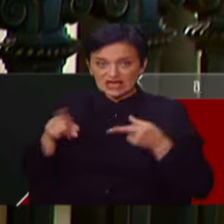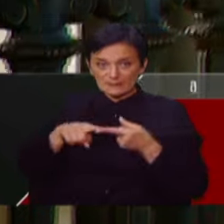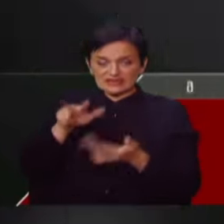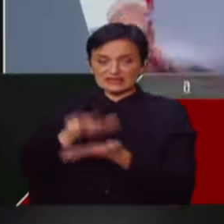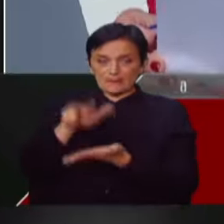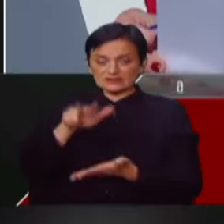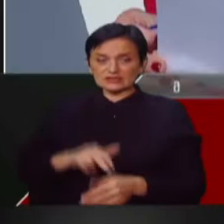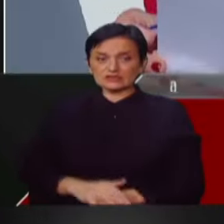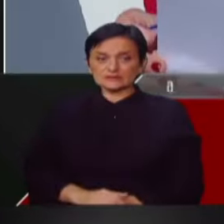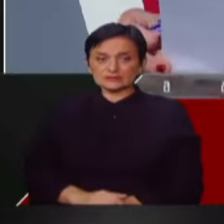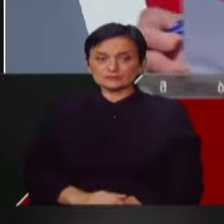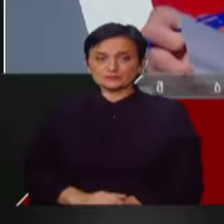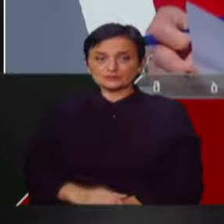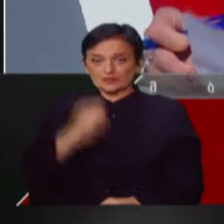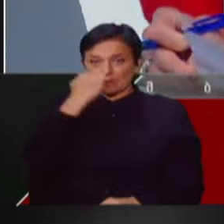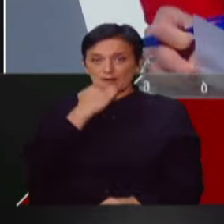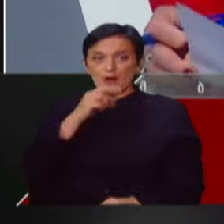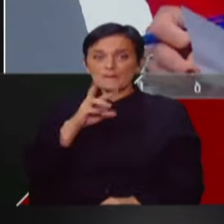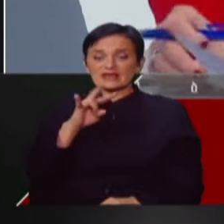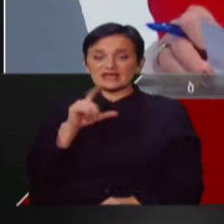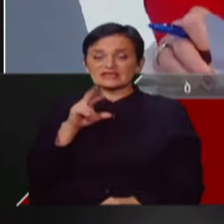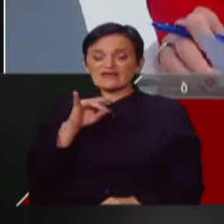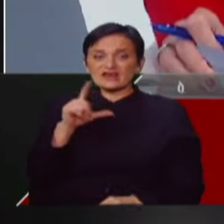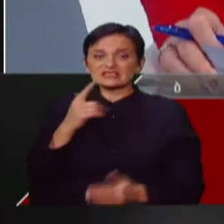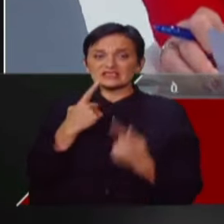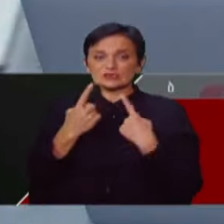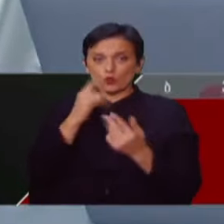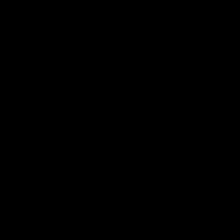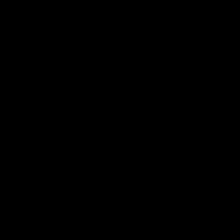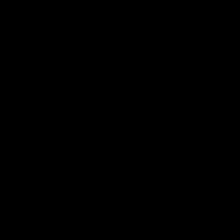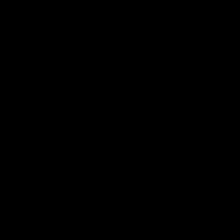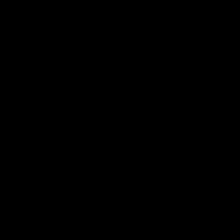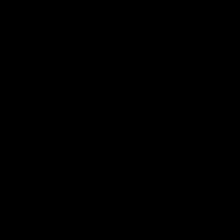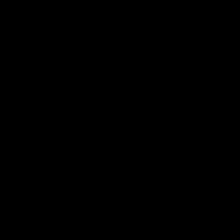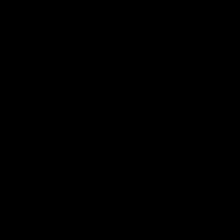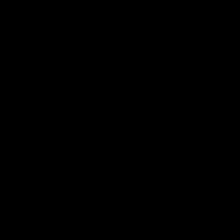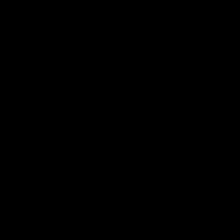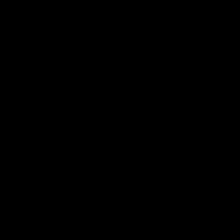დაამტკიცებს. გმადლობთ, მანა მანნა დევაძე საუბრობდა პირდაპირ ეთერში.